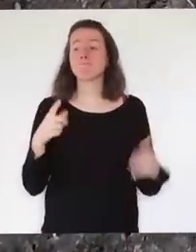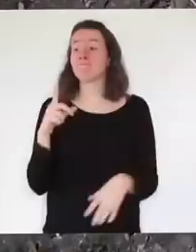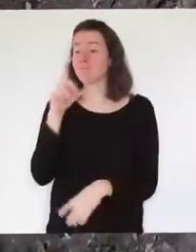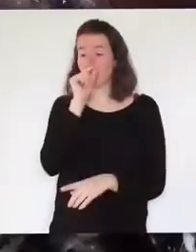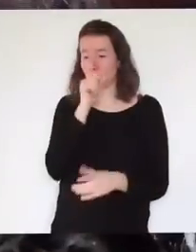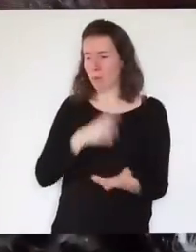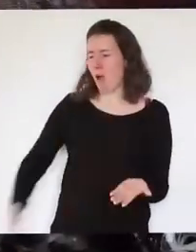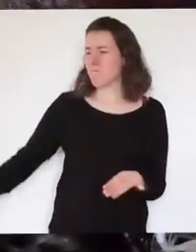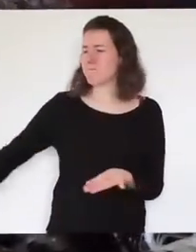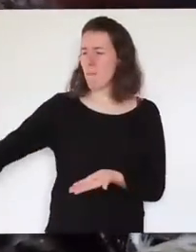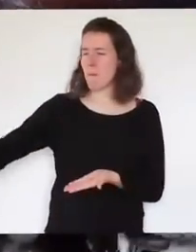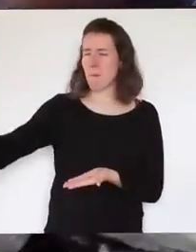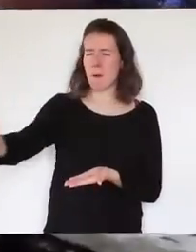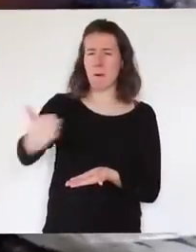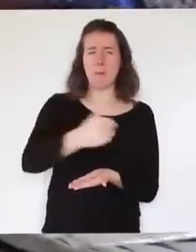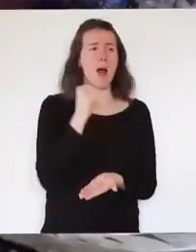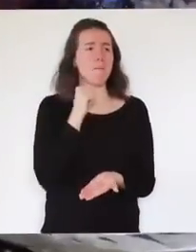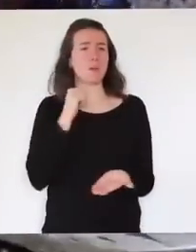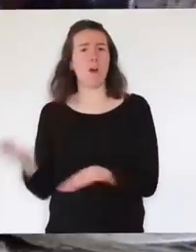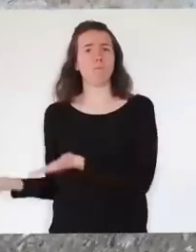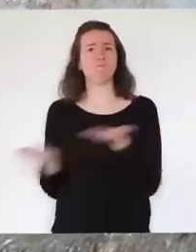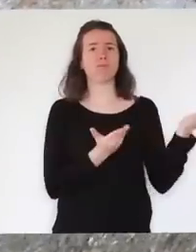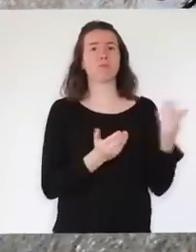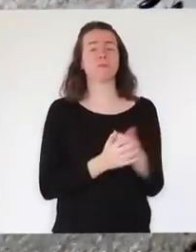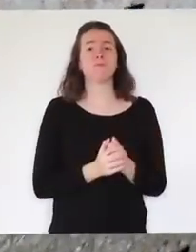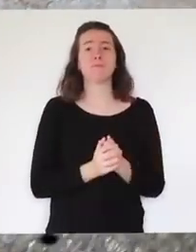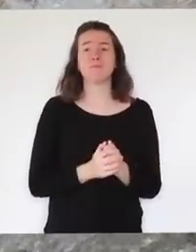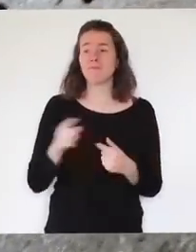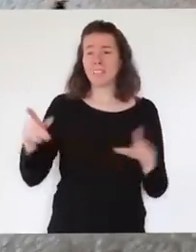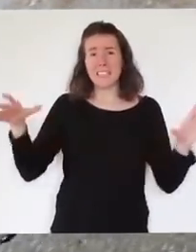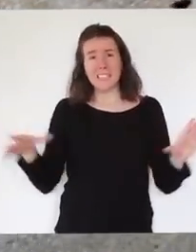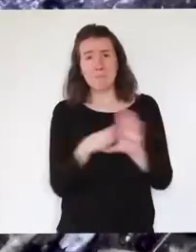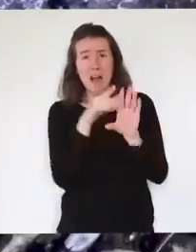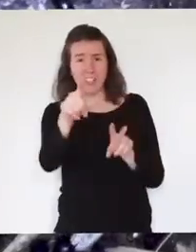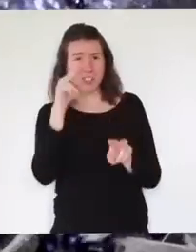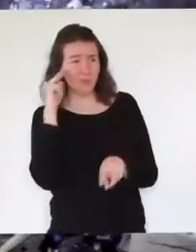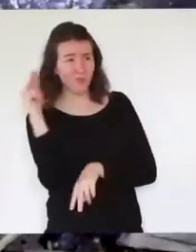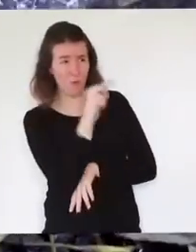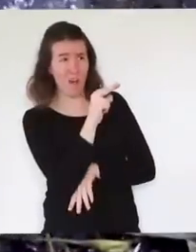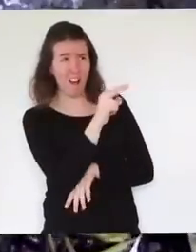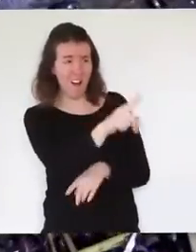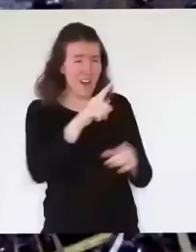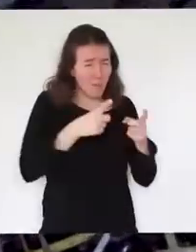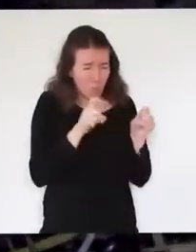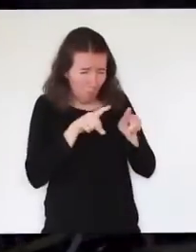l'abattoir. Une image de champ de bataille après le ramassage.